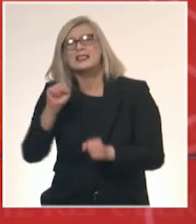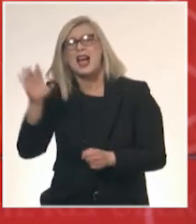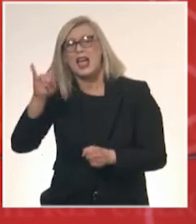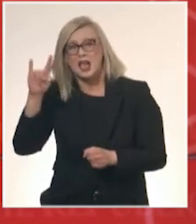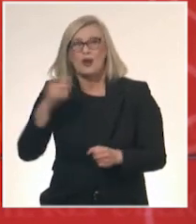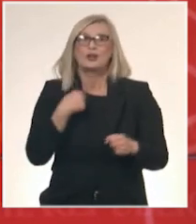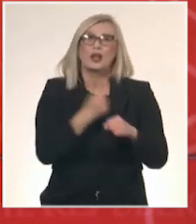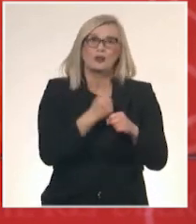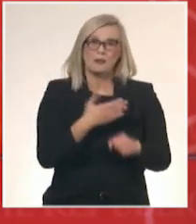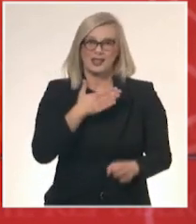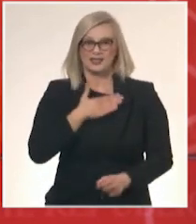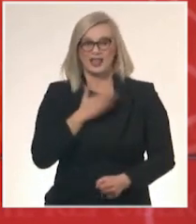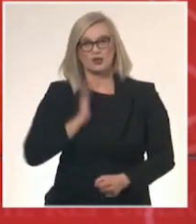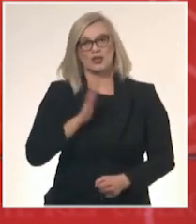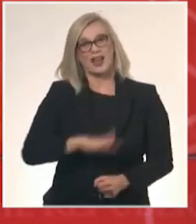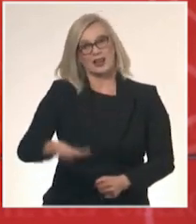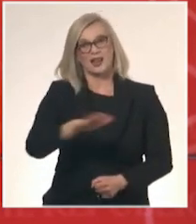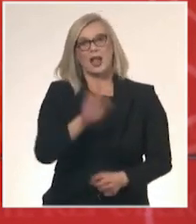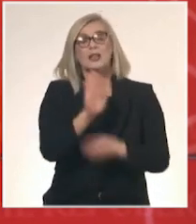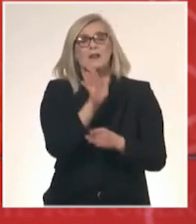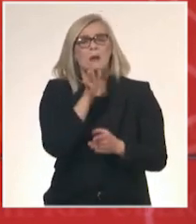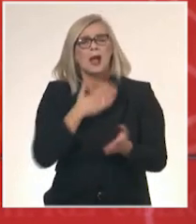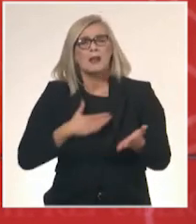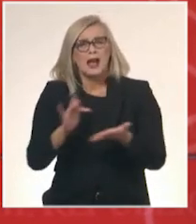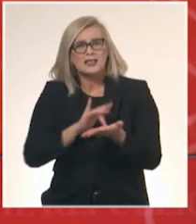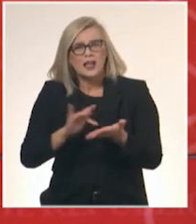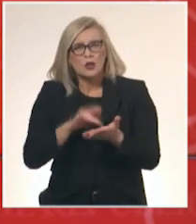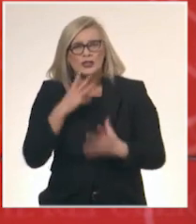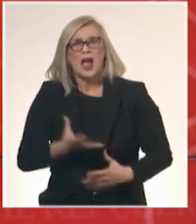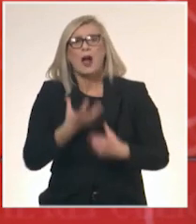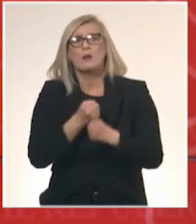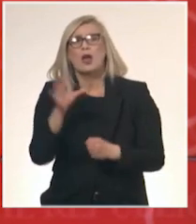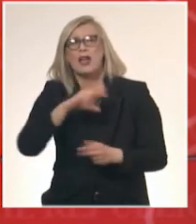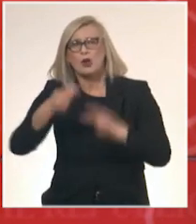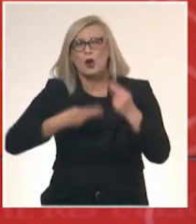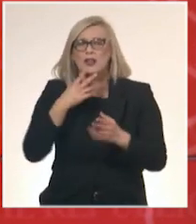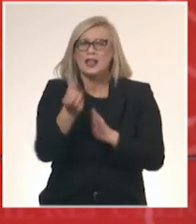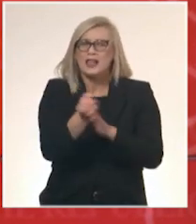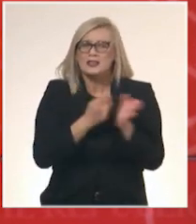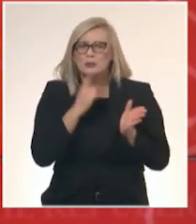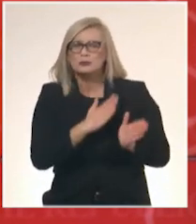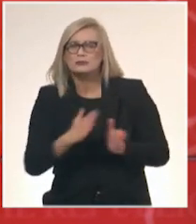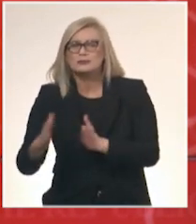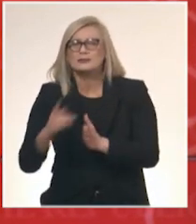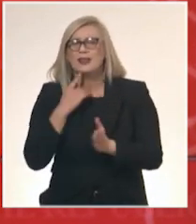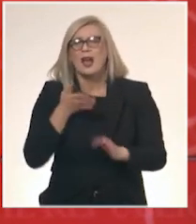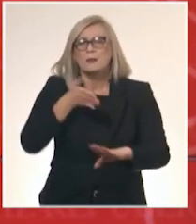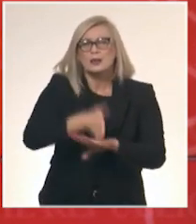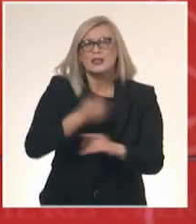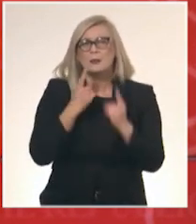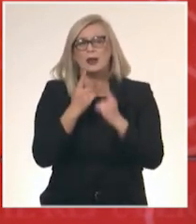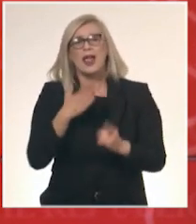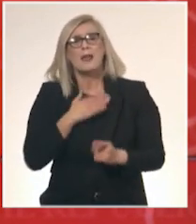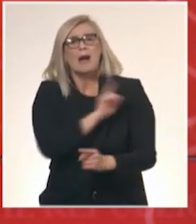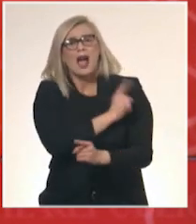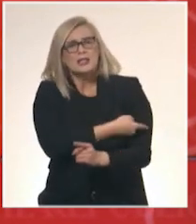поради нашите граѓани. Северна Македонија има целосна подршка од Европската комисија за забрзување на темпото на пристапните преговори.